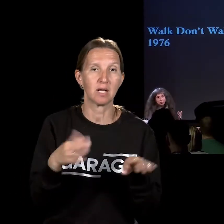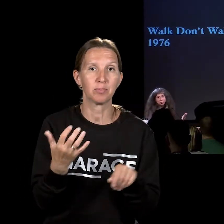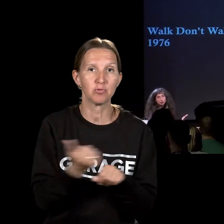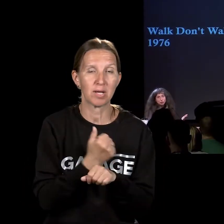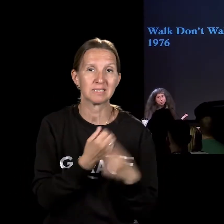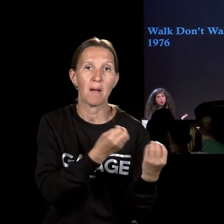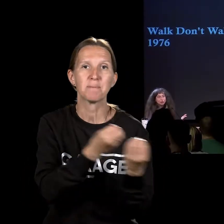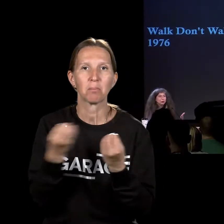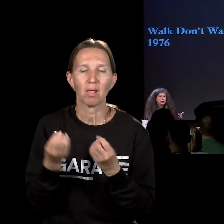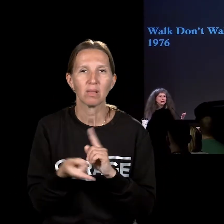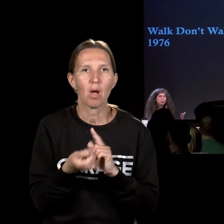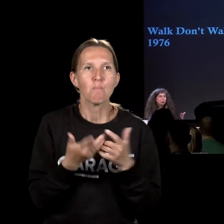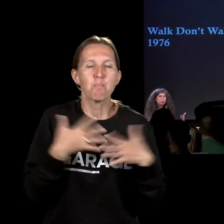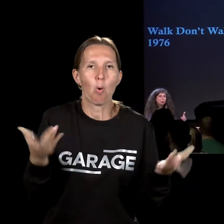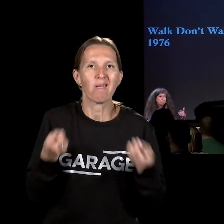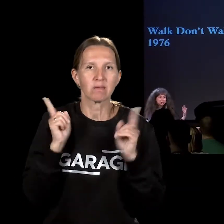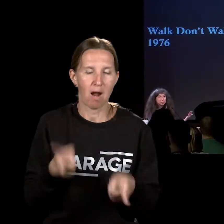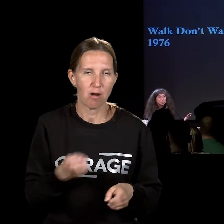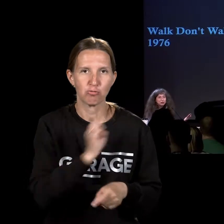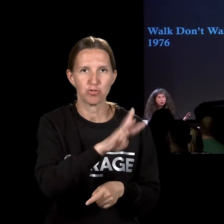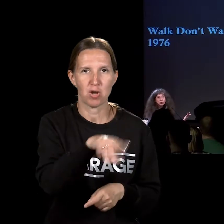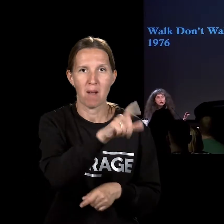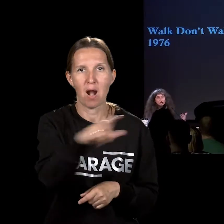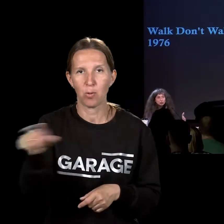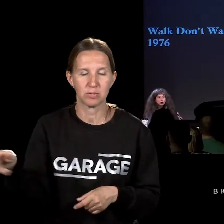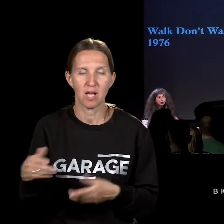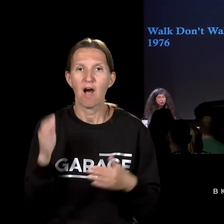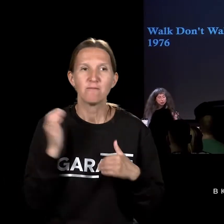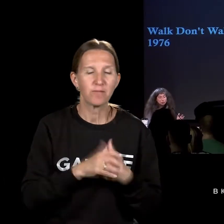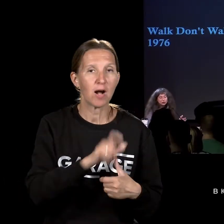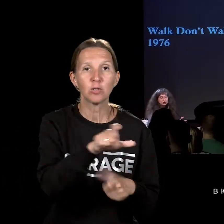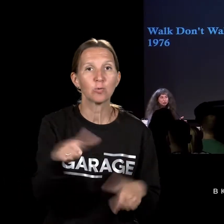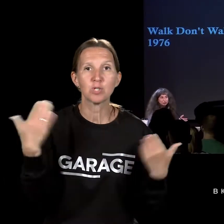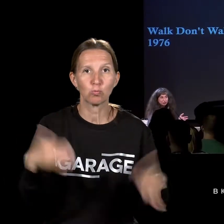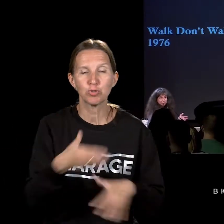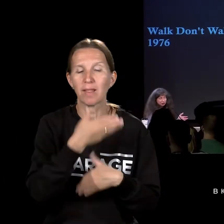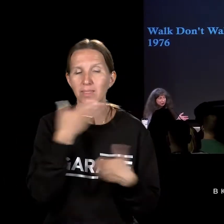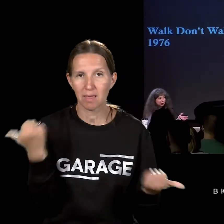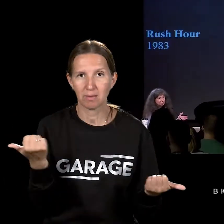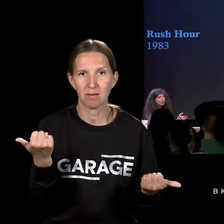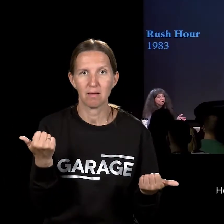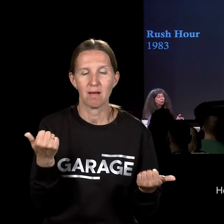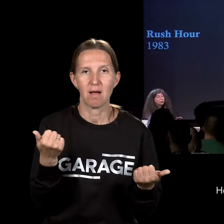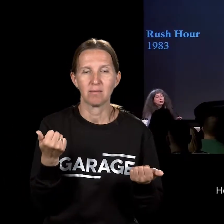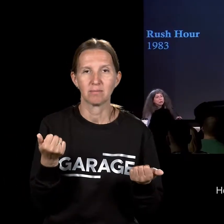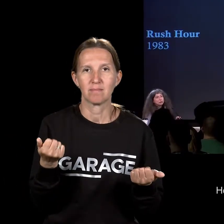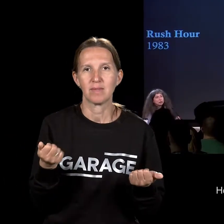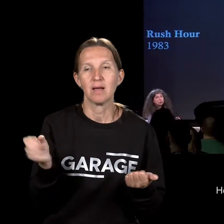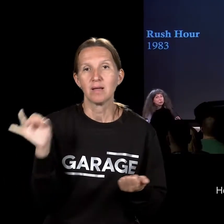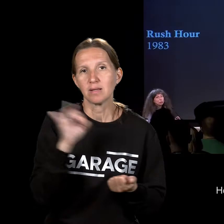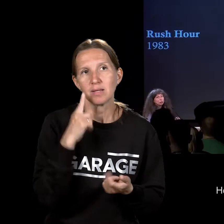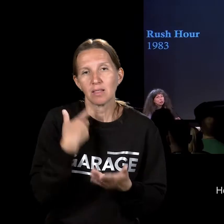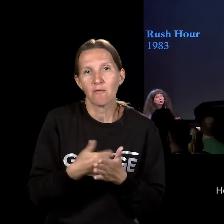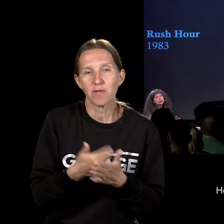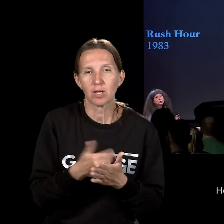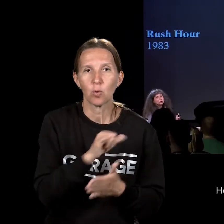реальнее людей, что никаких людей нет, есть только масс-медийные образы, в которых абсолютно растворилась реальность. Но при этом, наверное,